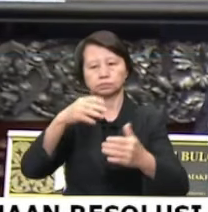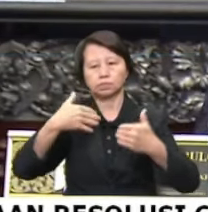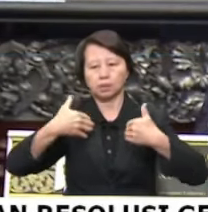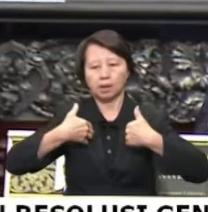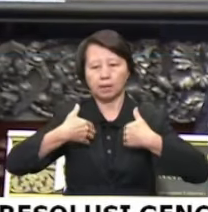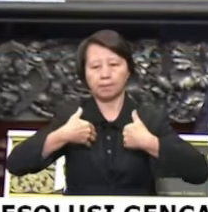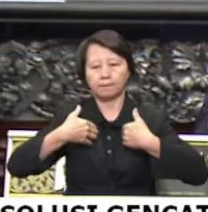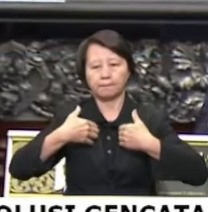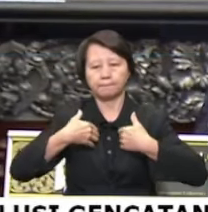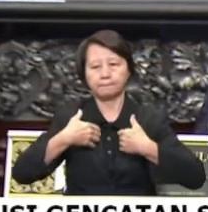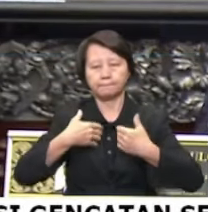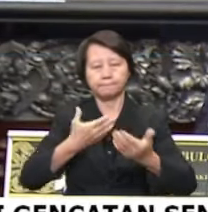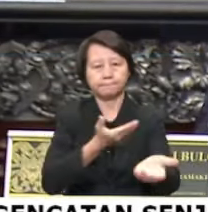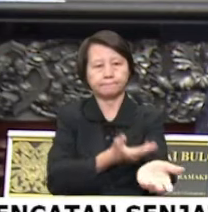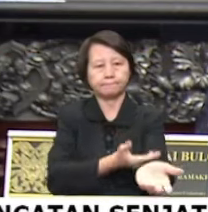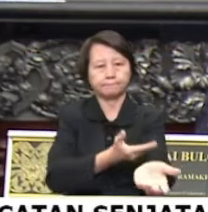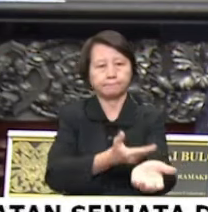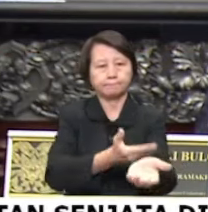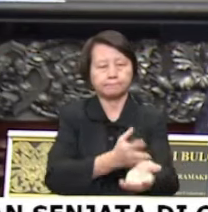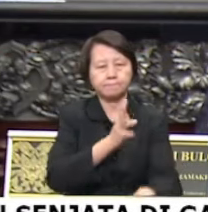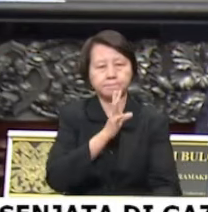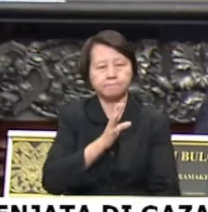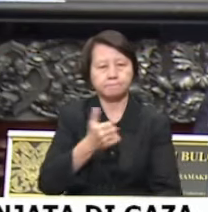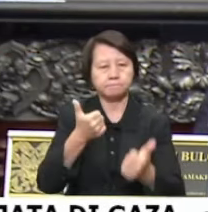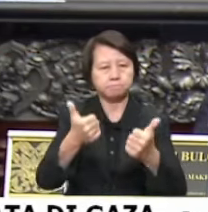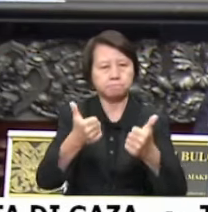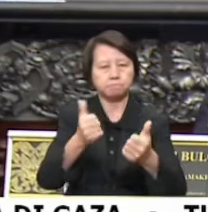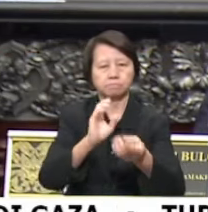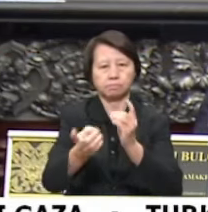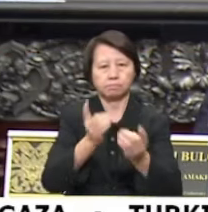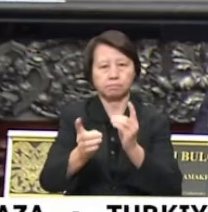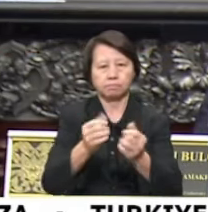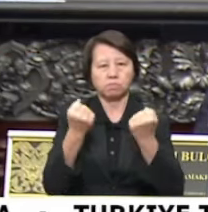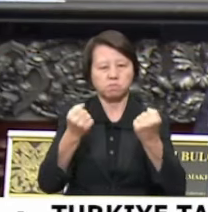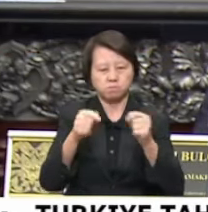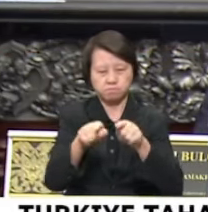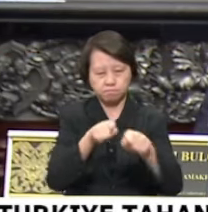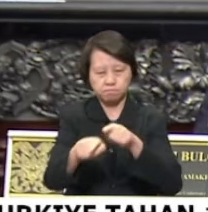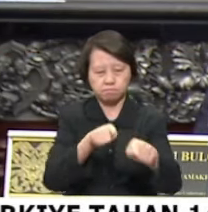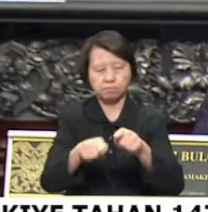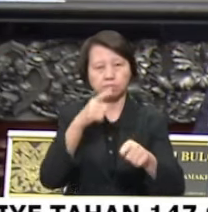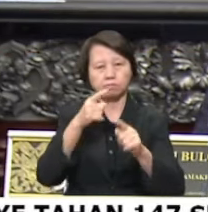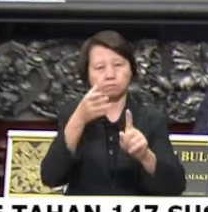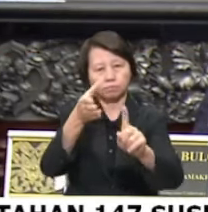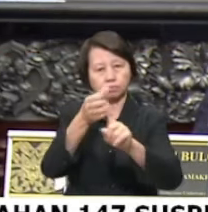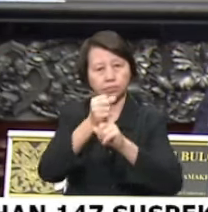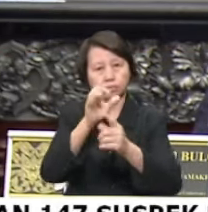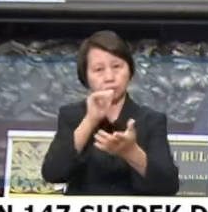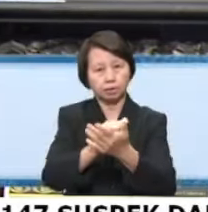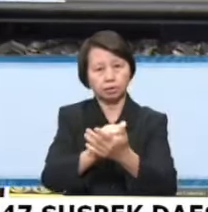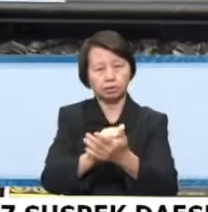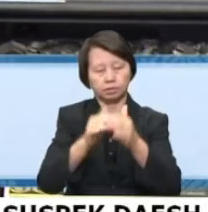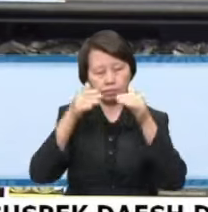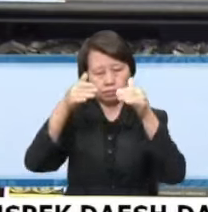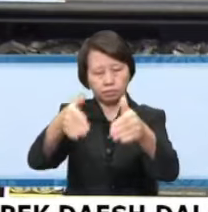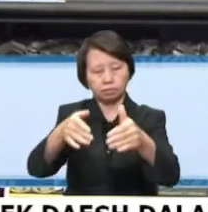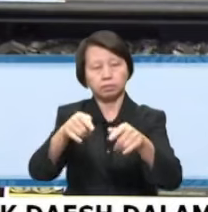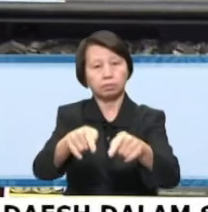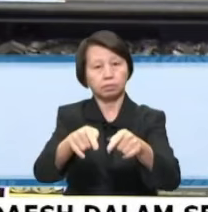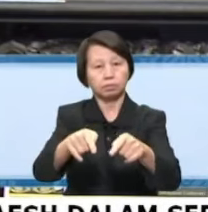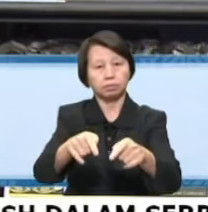melahirkan generasi fasih digital yang berdaya saing. Bagi mencapai tujuan tersebut, penekanan diberikan